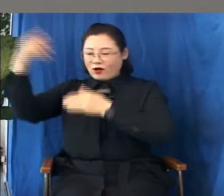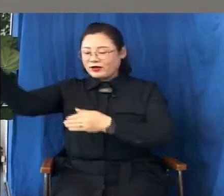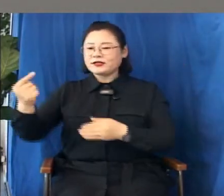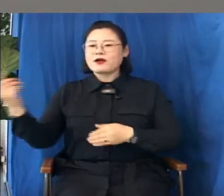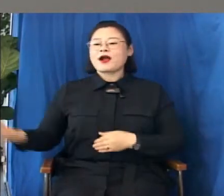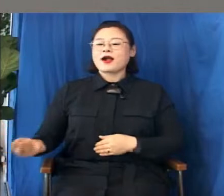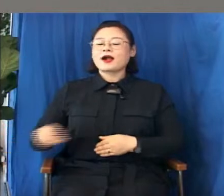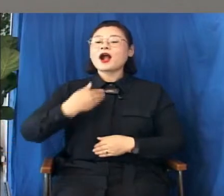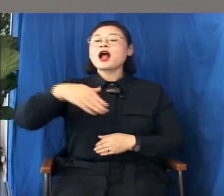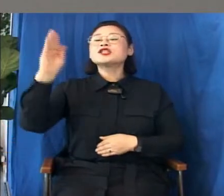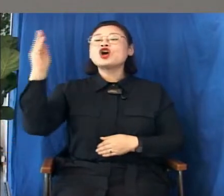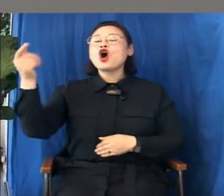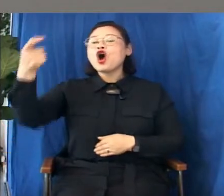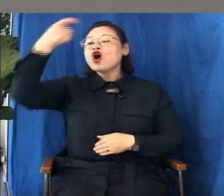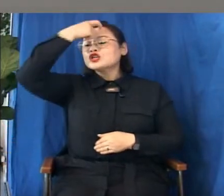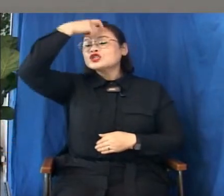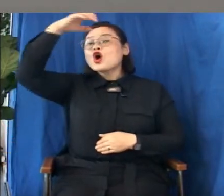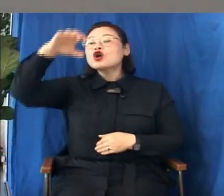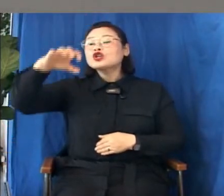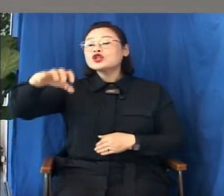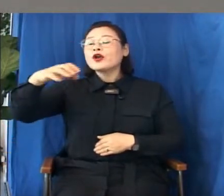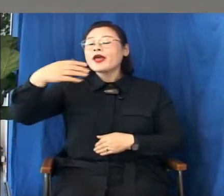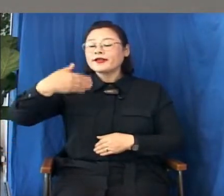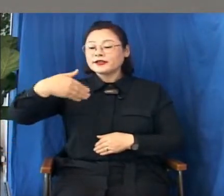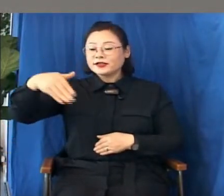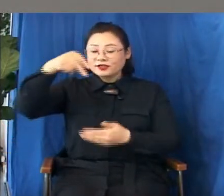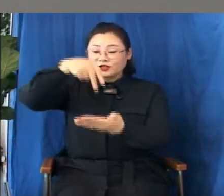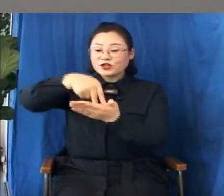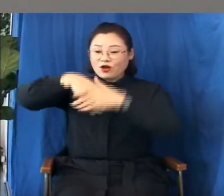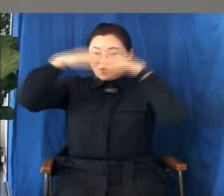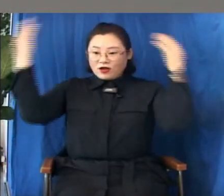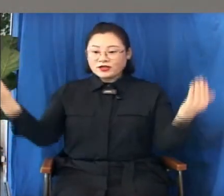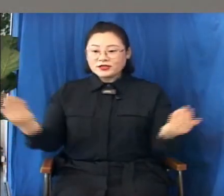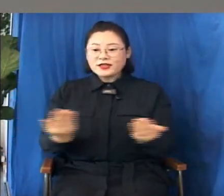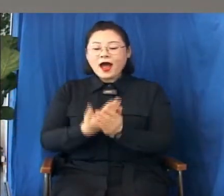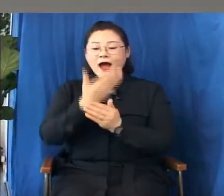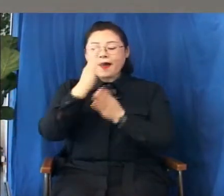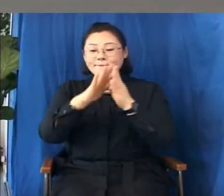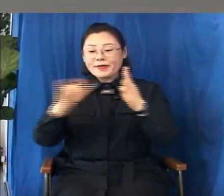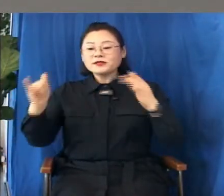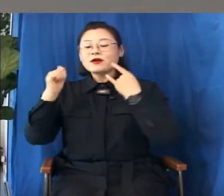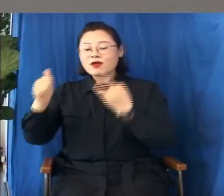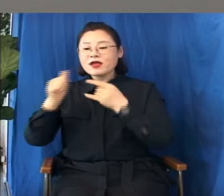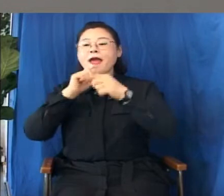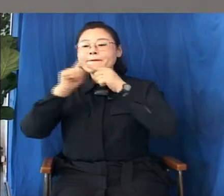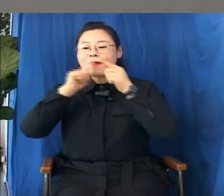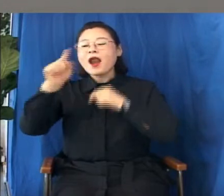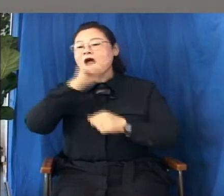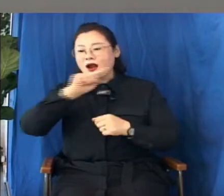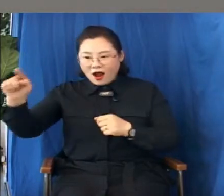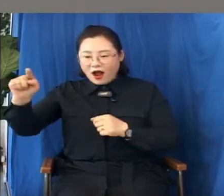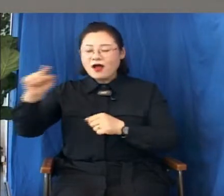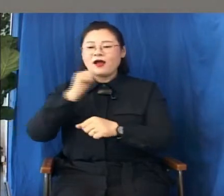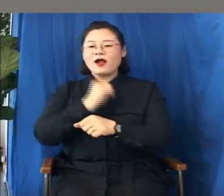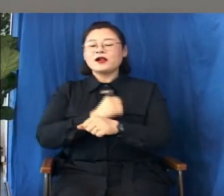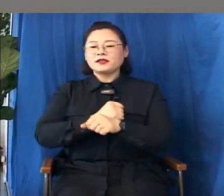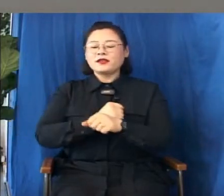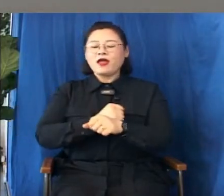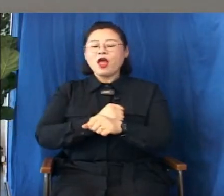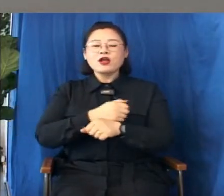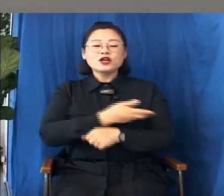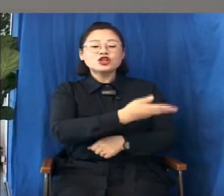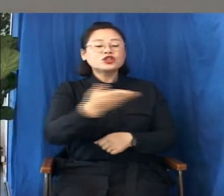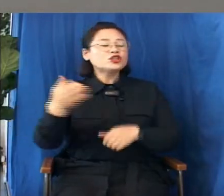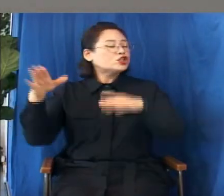이 생명의 말씀을 다 백성에게 말하라 하며 그들이 듣고 새벽에 성전에